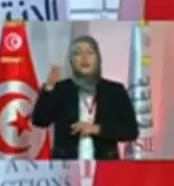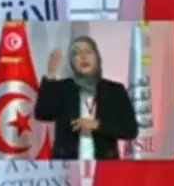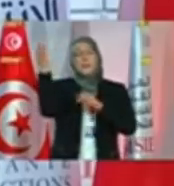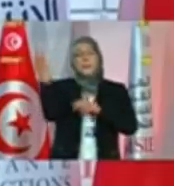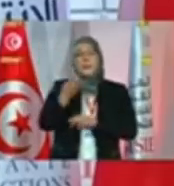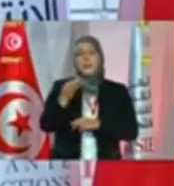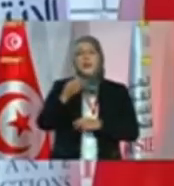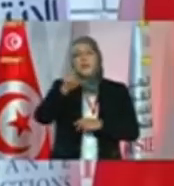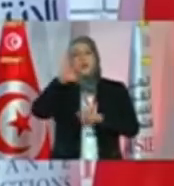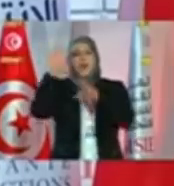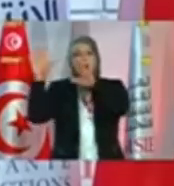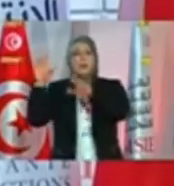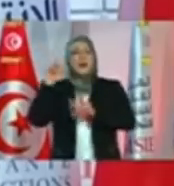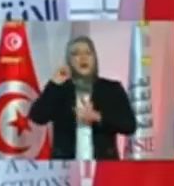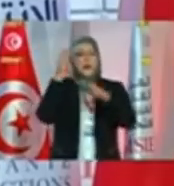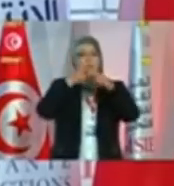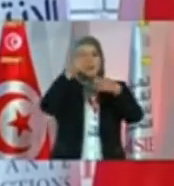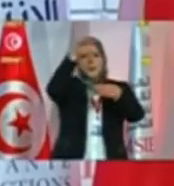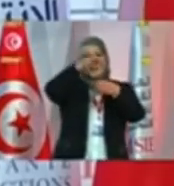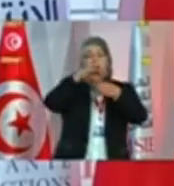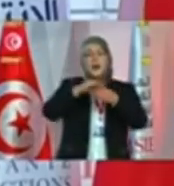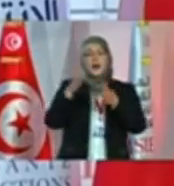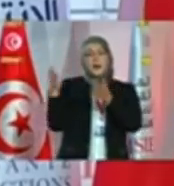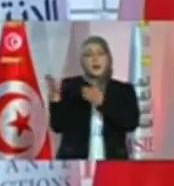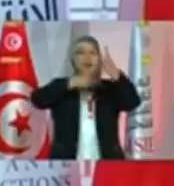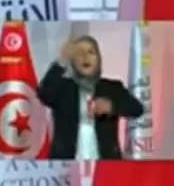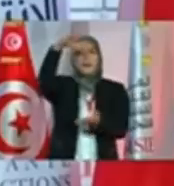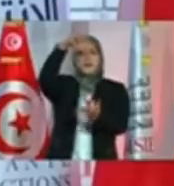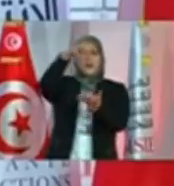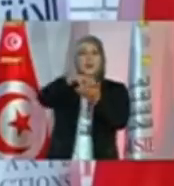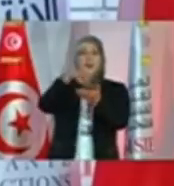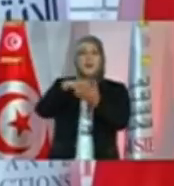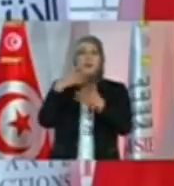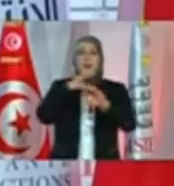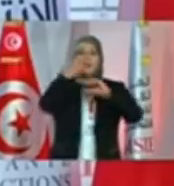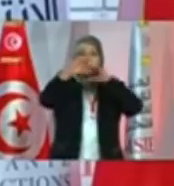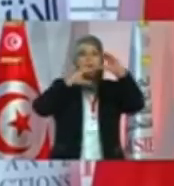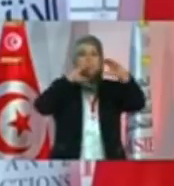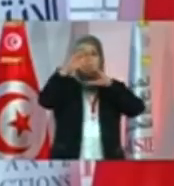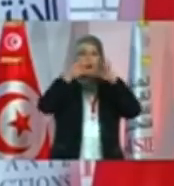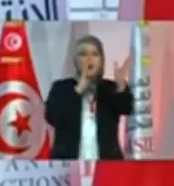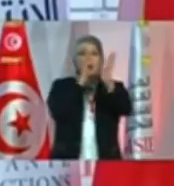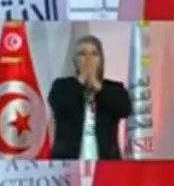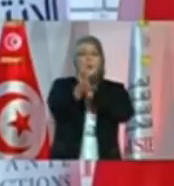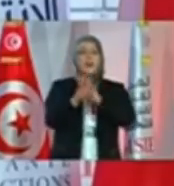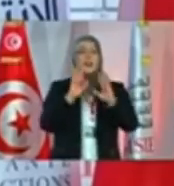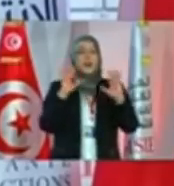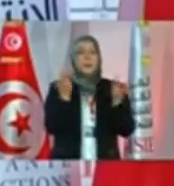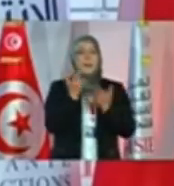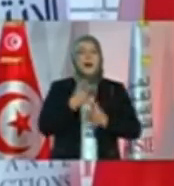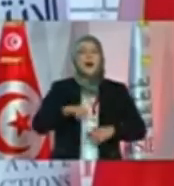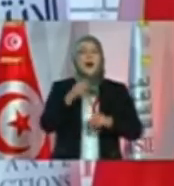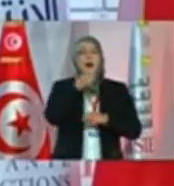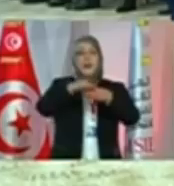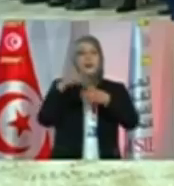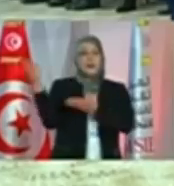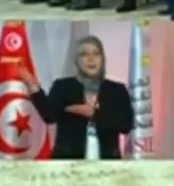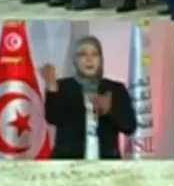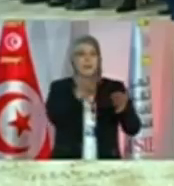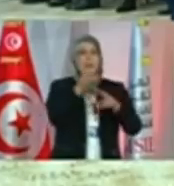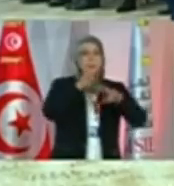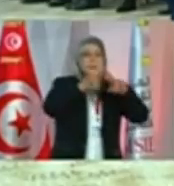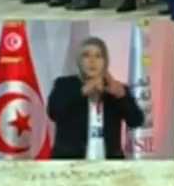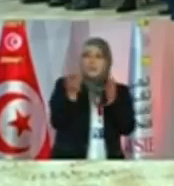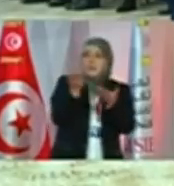25.8% من الجسم الانتخابي المعني بالدور الثاني. وأكدت الهيئة العليا المستقلة للانتخابات في ندوة صحفية عقدتها